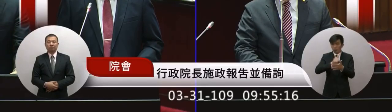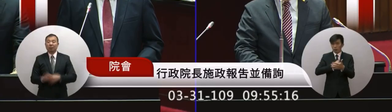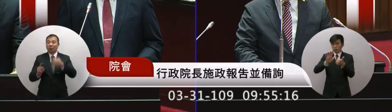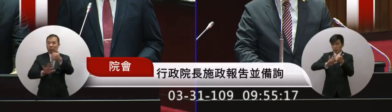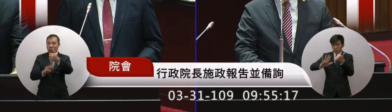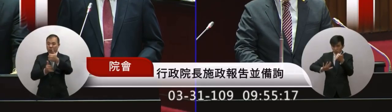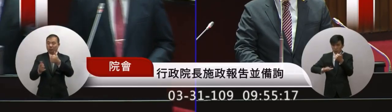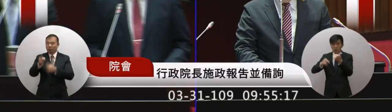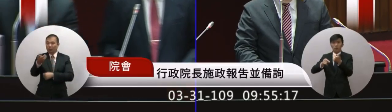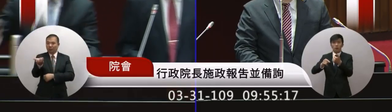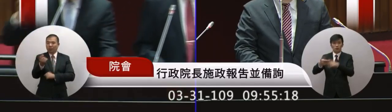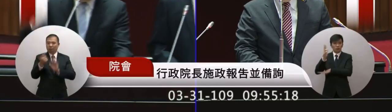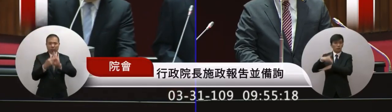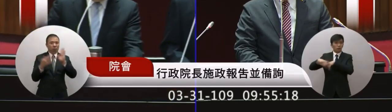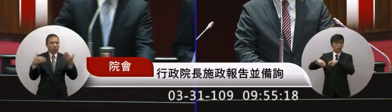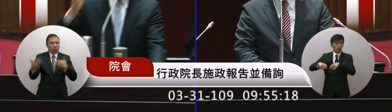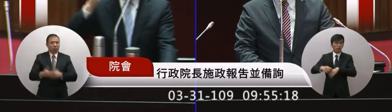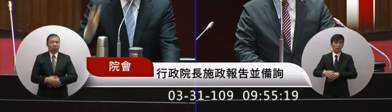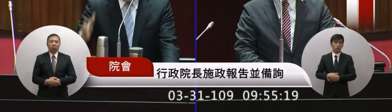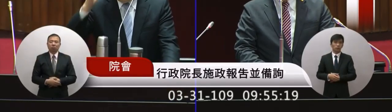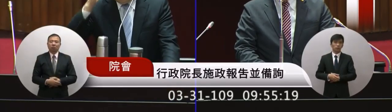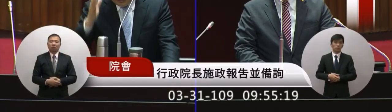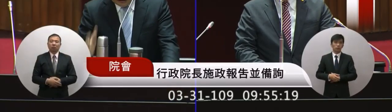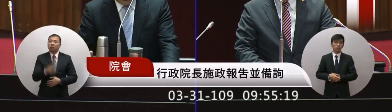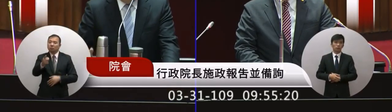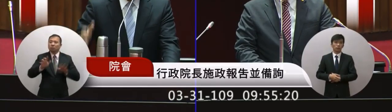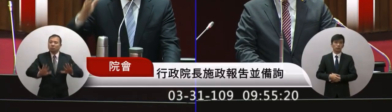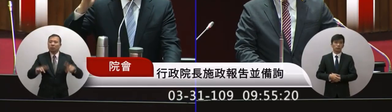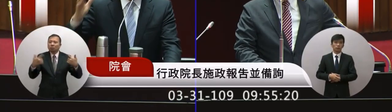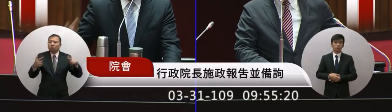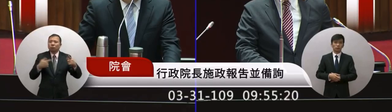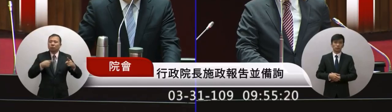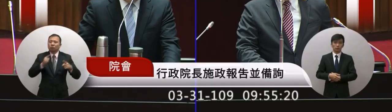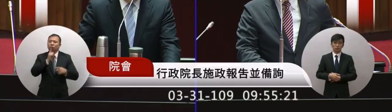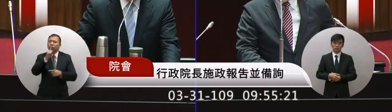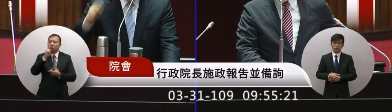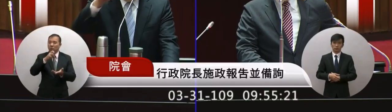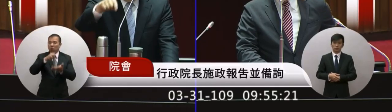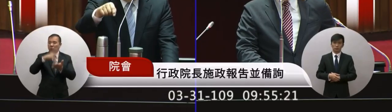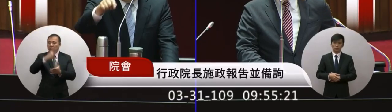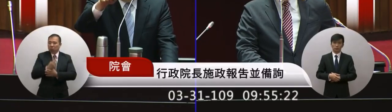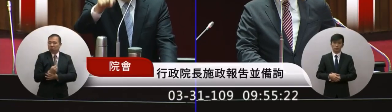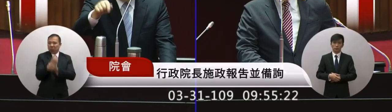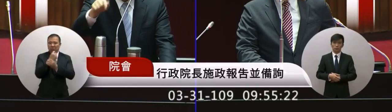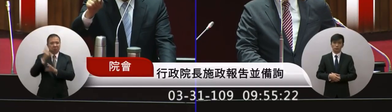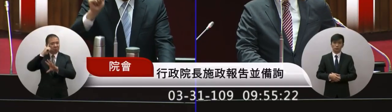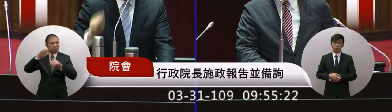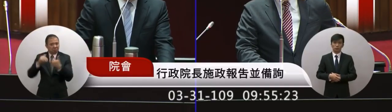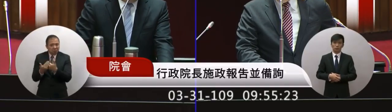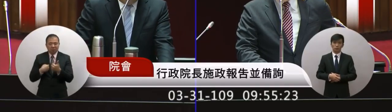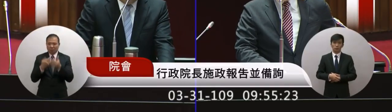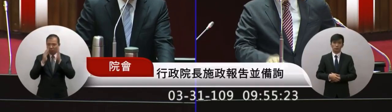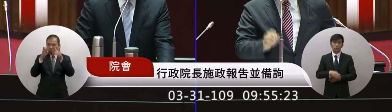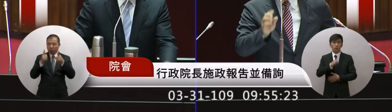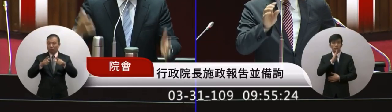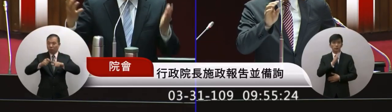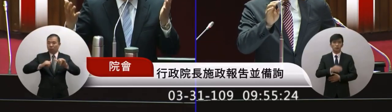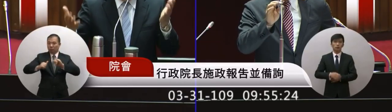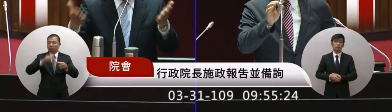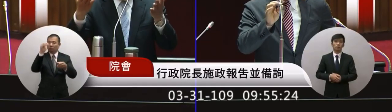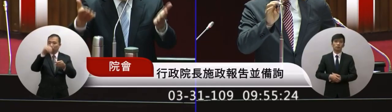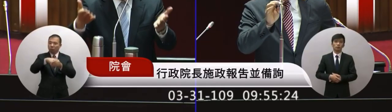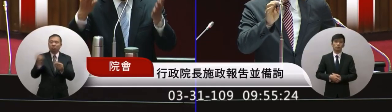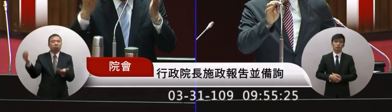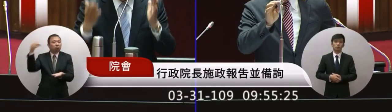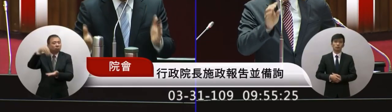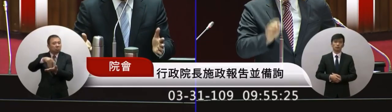你刚才很明白的讲，你不是在讨论永和或者缓和，你是就公投的效果。那